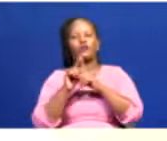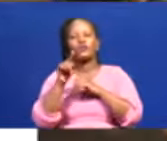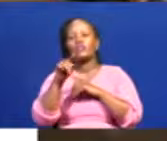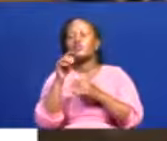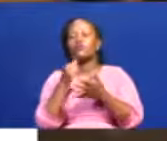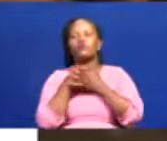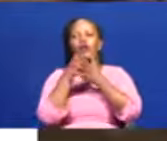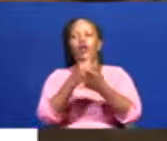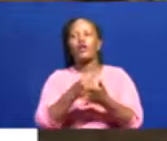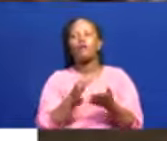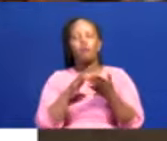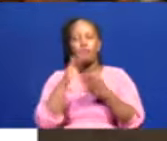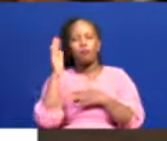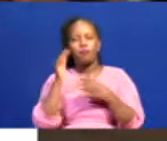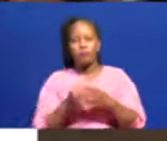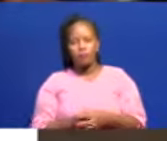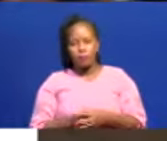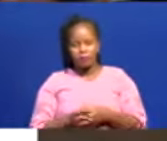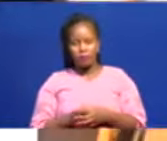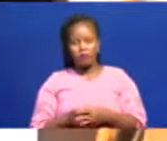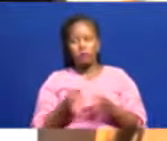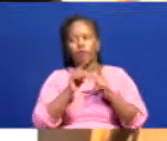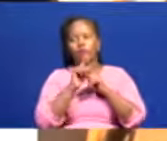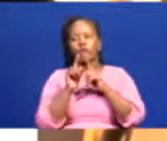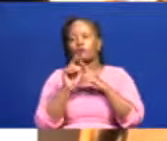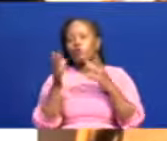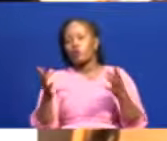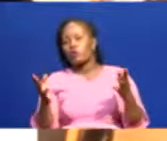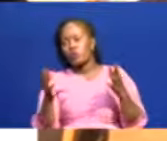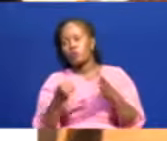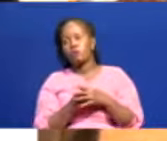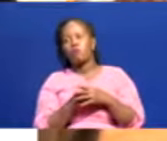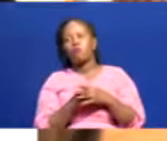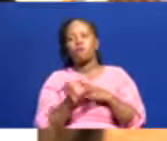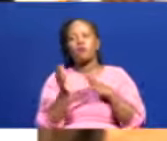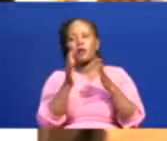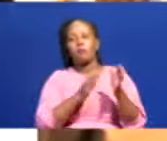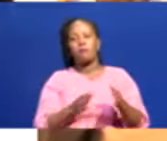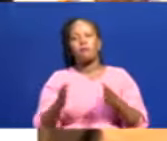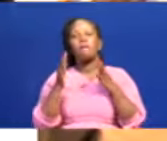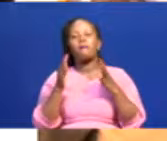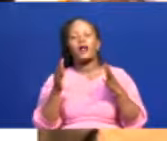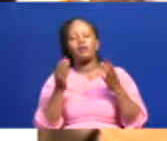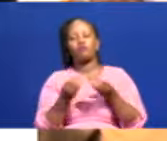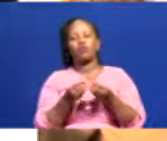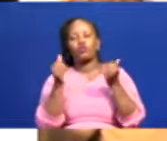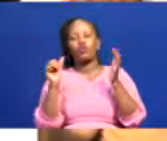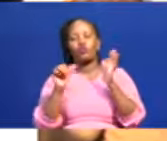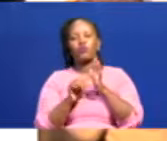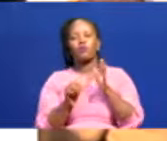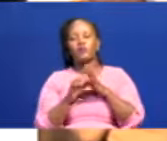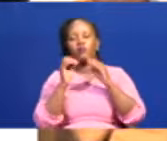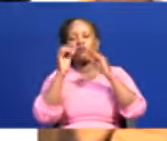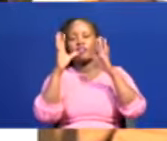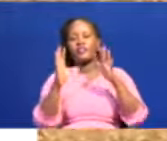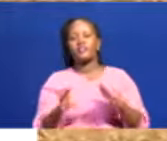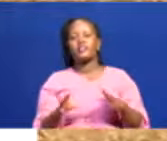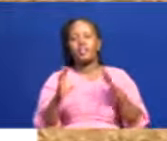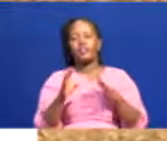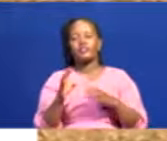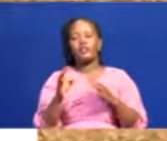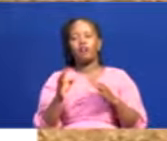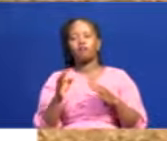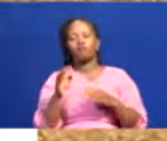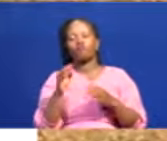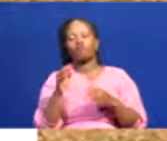schools. Yes. Wakati huo huo, katika hatua ya kushughulikia tatizo la uhaba wa walimu na matabibu kwenye shule za